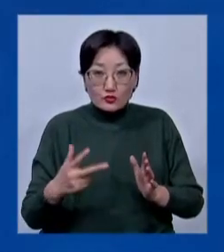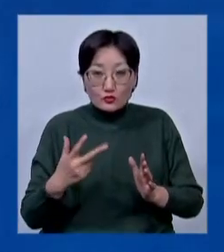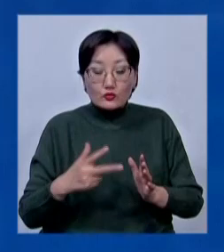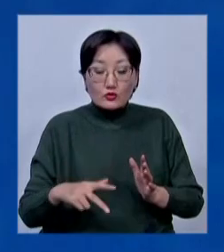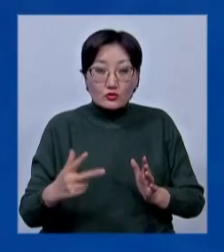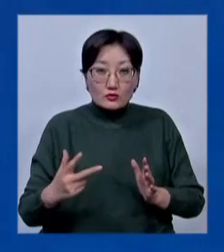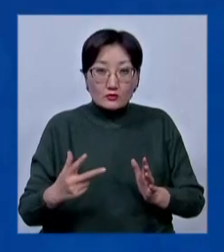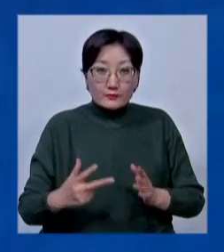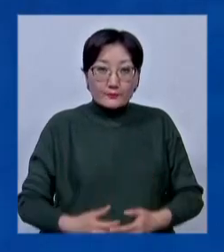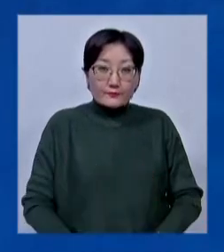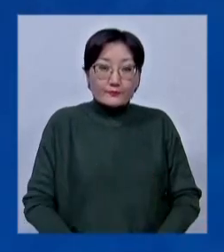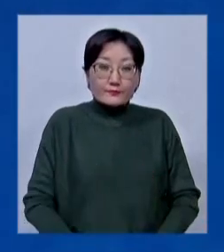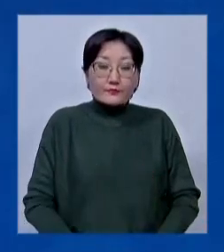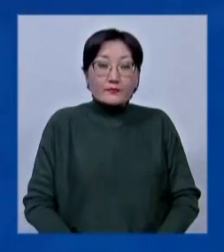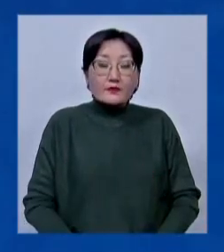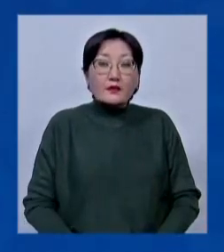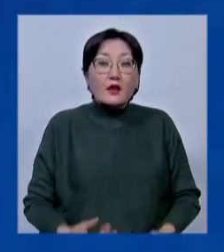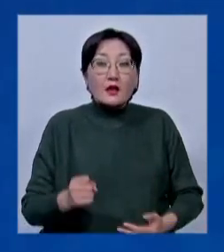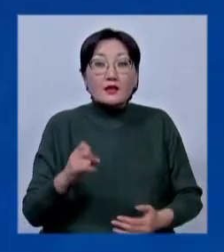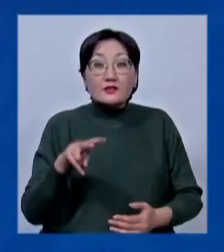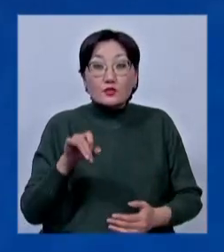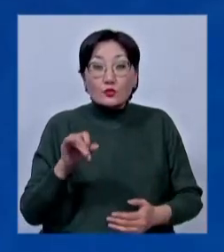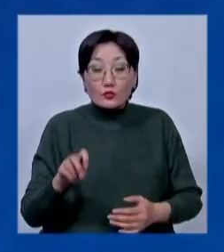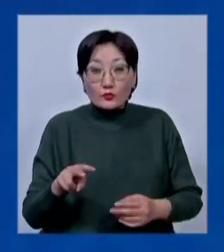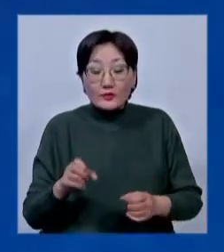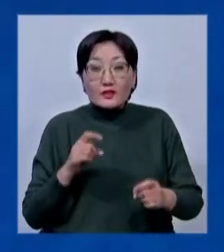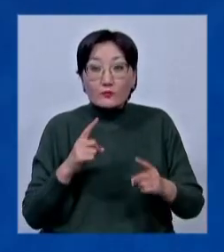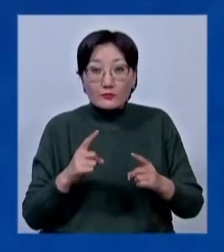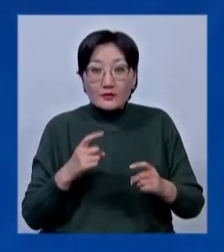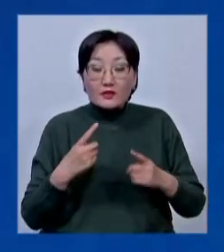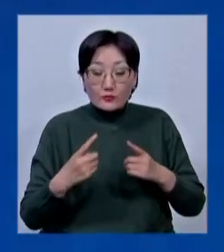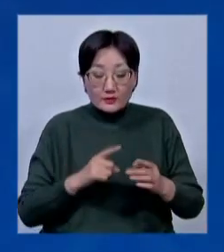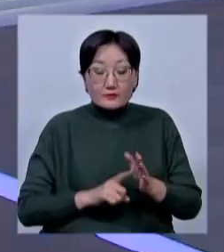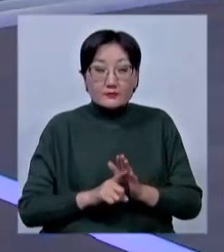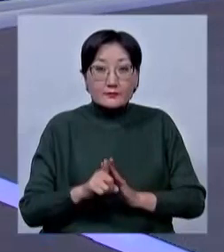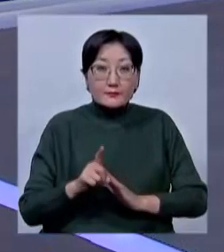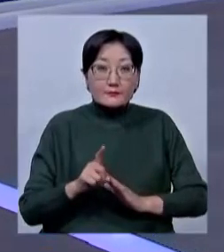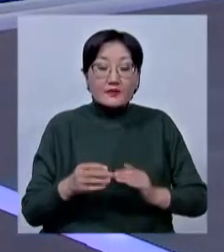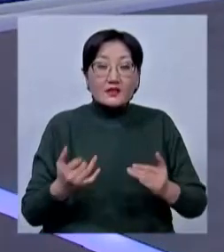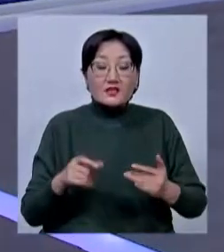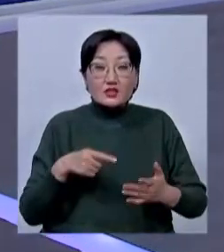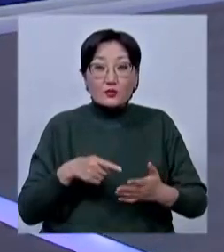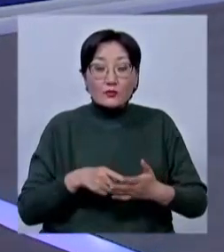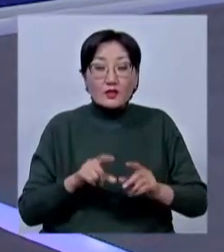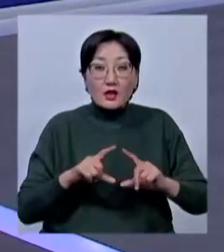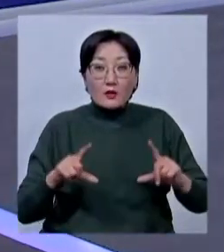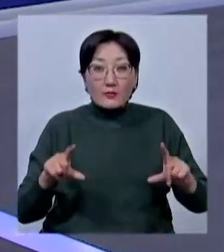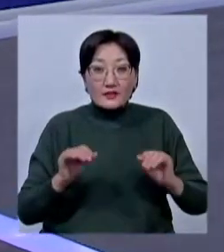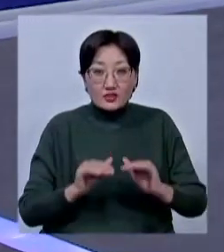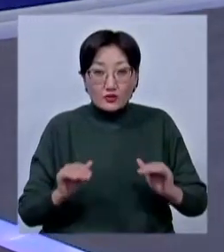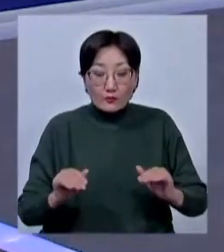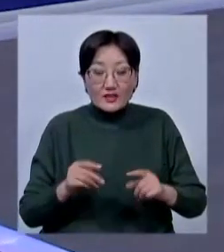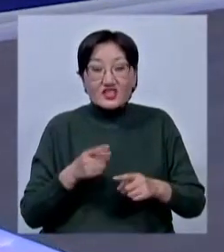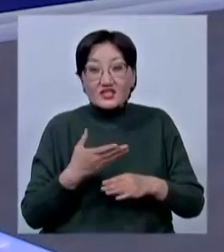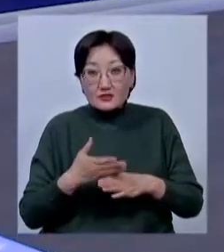8777-046-33-33. Айсұлу Амангелдіқызы, енді сұхбатымызды бастасақ. Қазір қаладағы мектеп оқушыларының бір